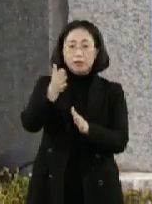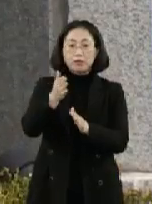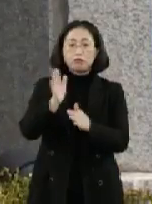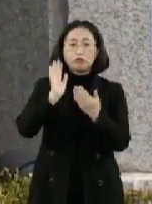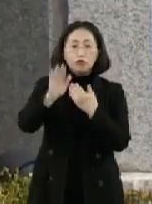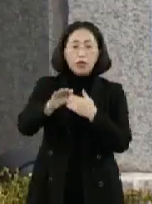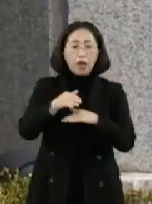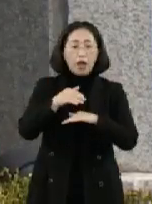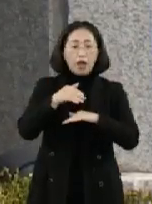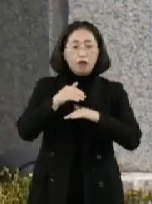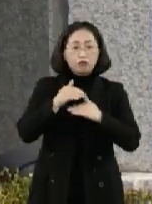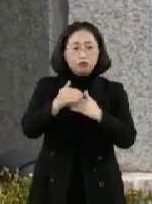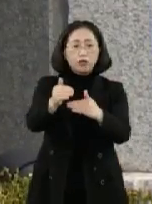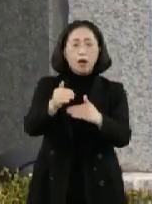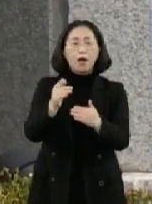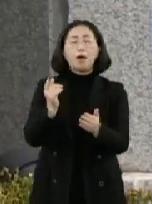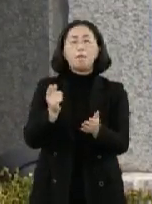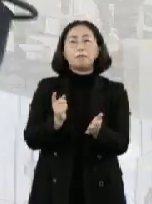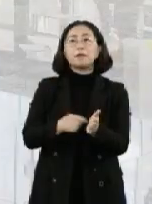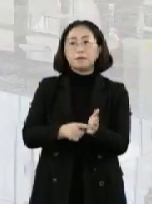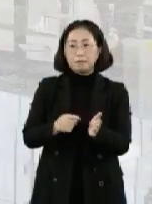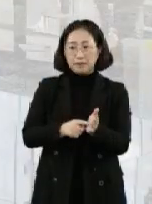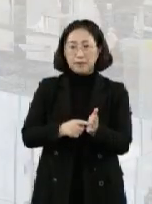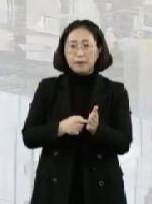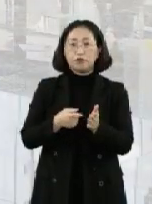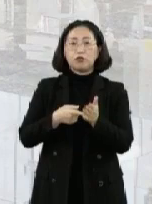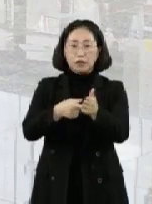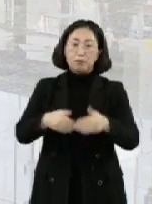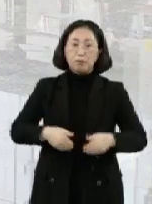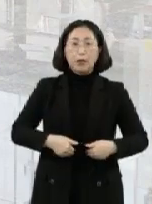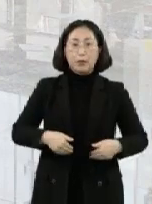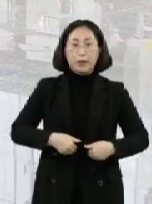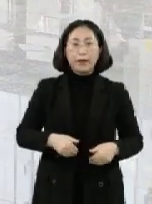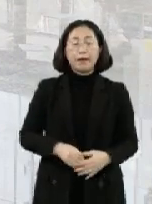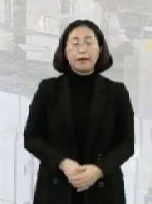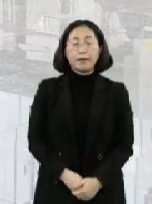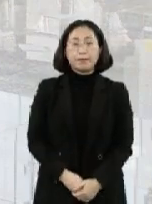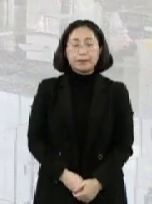조속히 세워야 한다는 요구가 커지고 있습니다. TJB 김성민입니다.